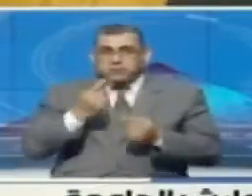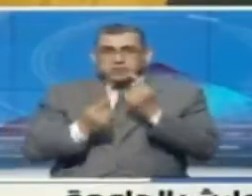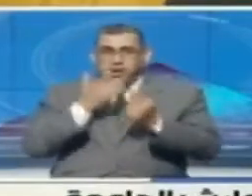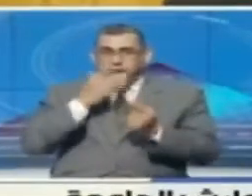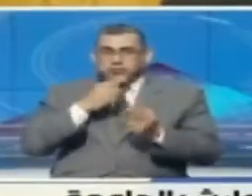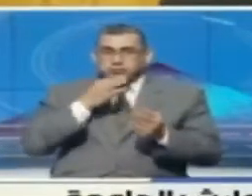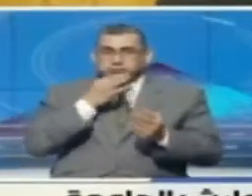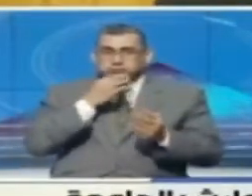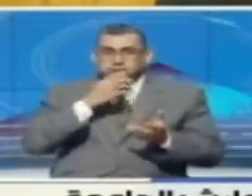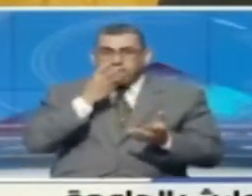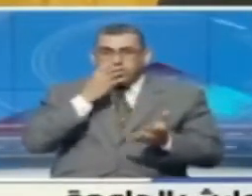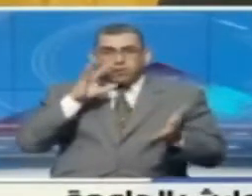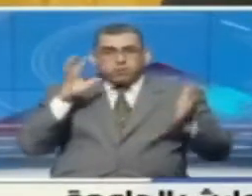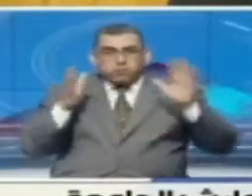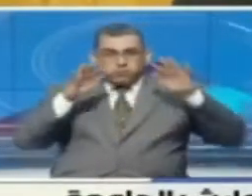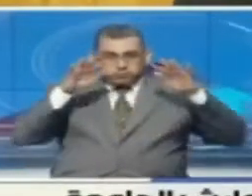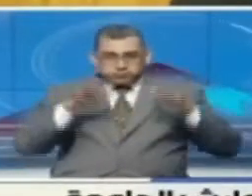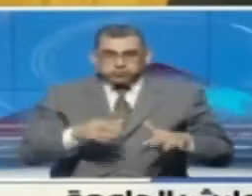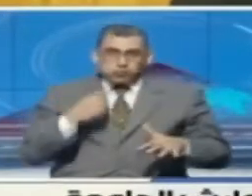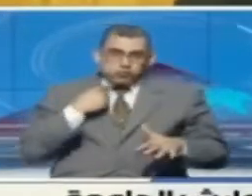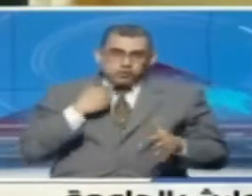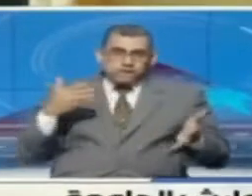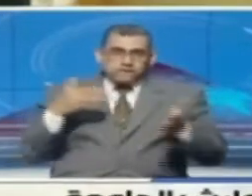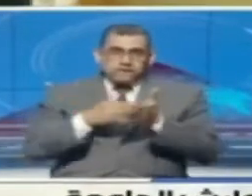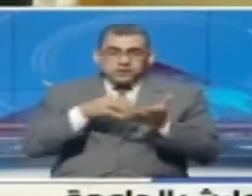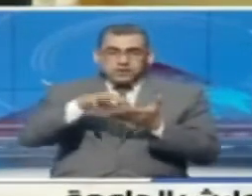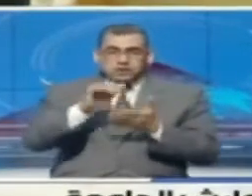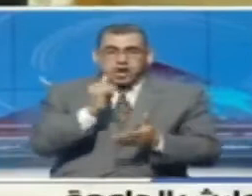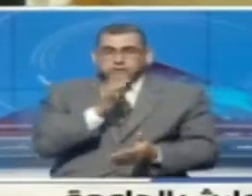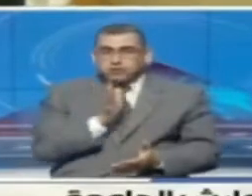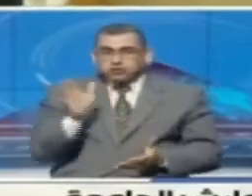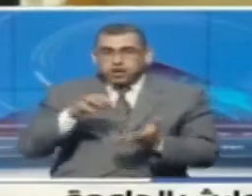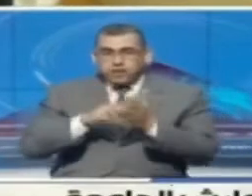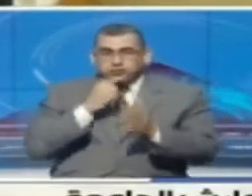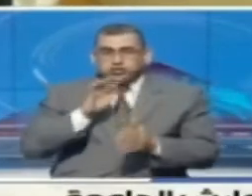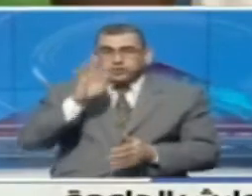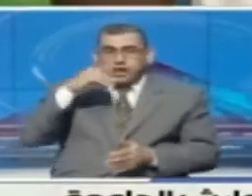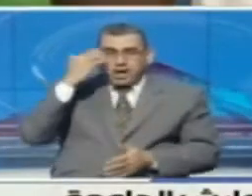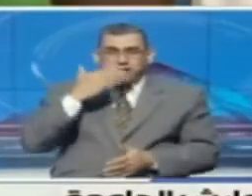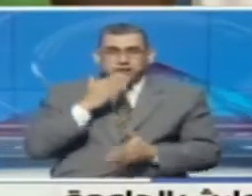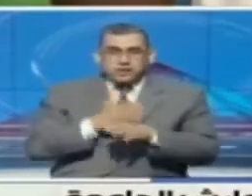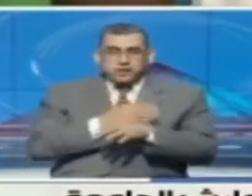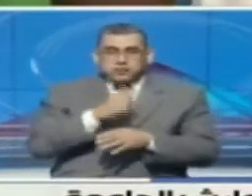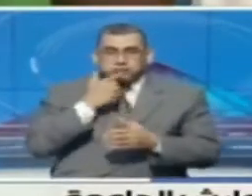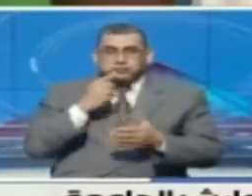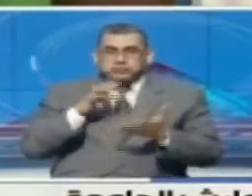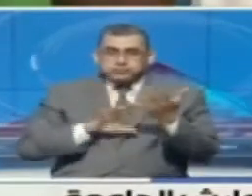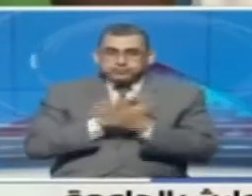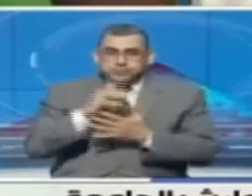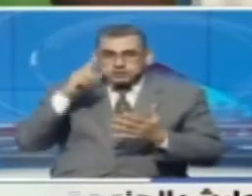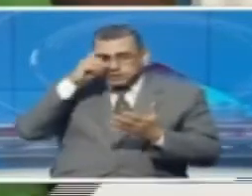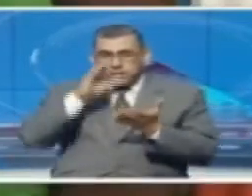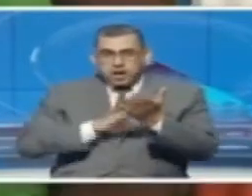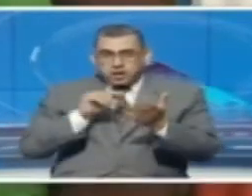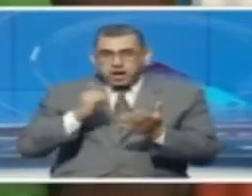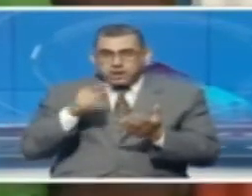وغيرها من المتغيرات الطبيعية والتي أثرت في إقليم الشرق الأوسط وشمال أفريقيا. في ظل الأزمات والكوارث التي تواجهها